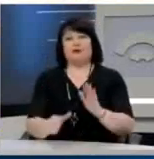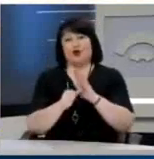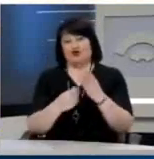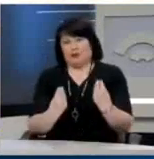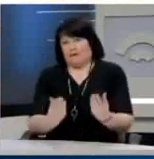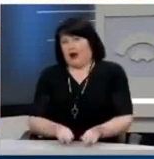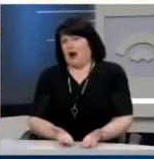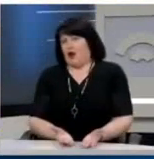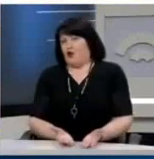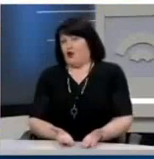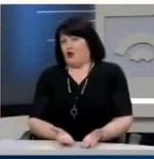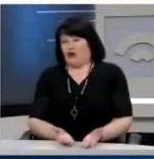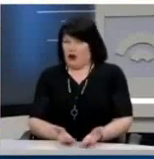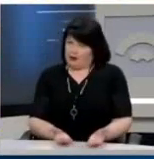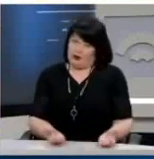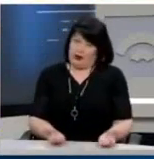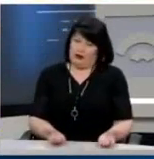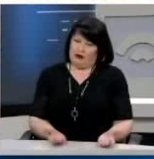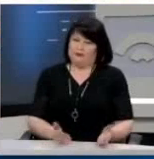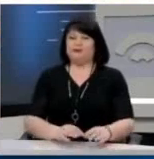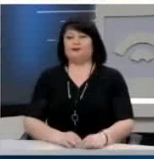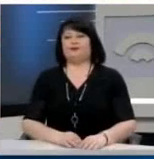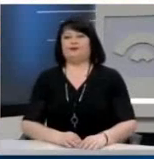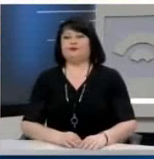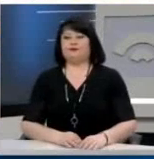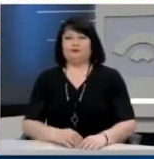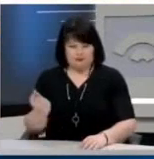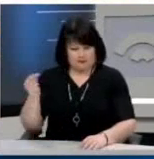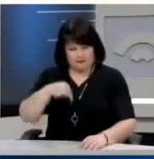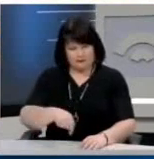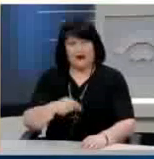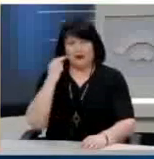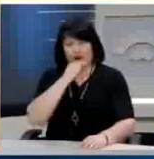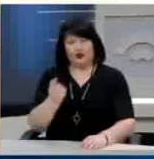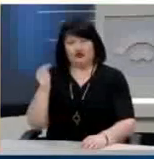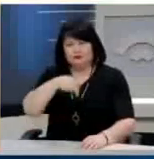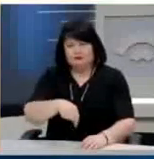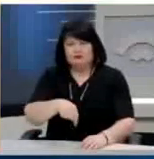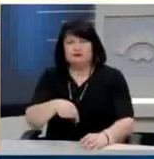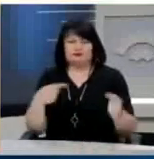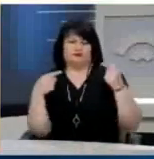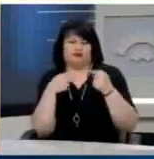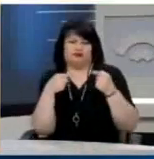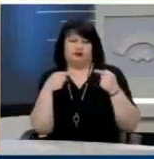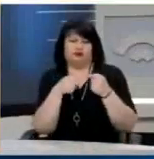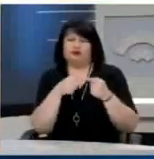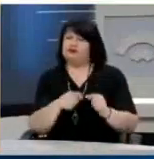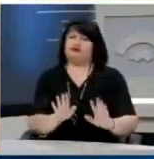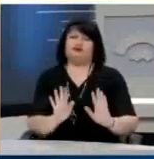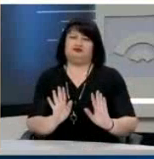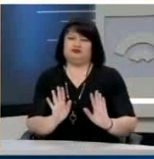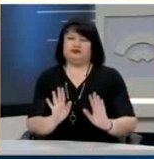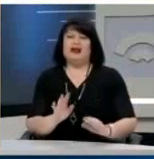Παρακαλώ. Παρακαλώ. Δεν ήρθα λοιπόν σήμερα εδώ για να αντιδικήσω. Δεν